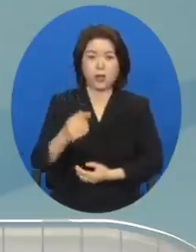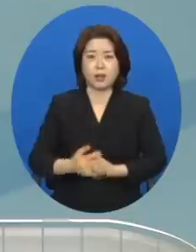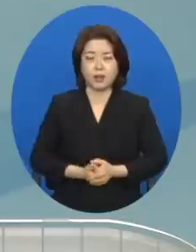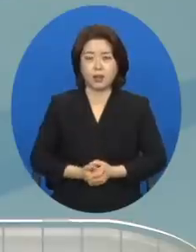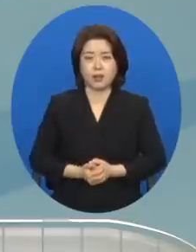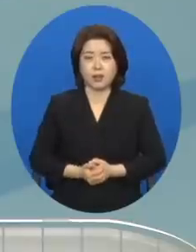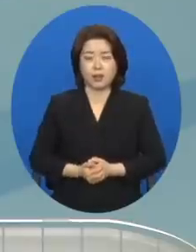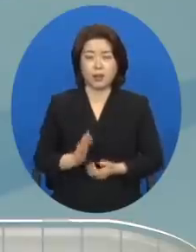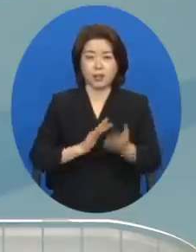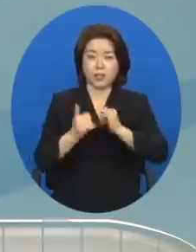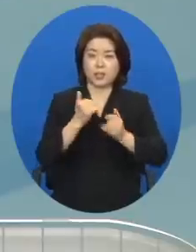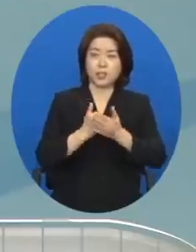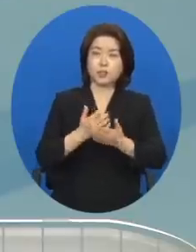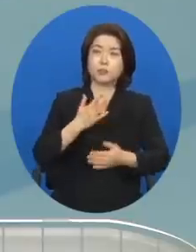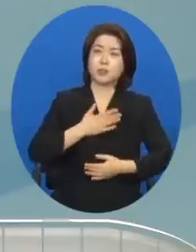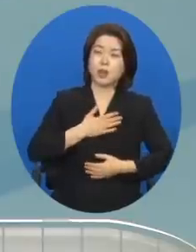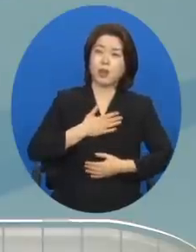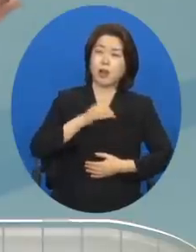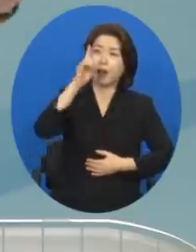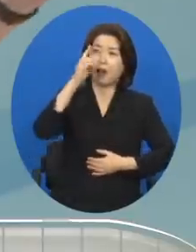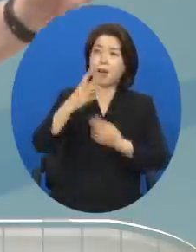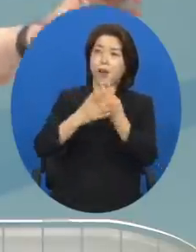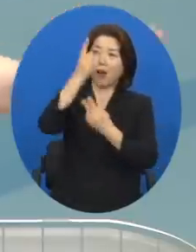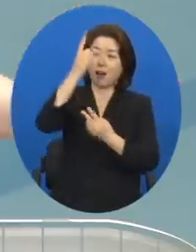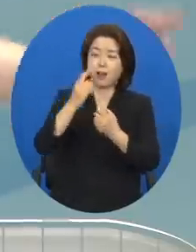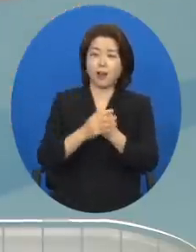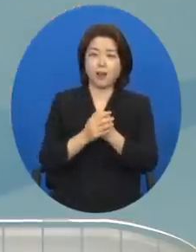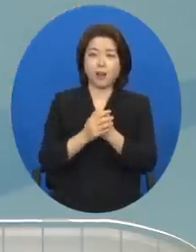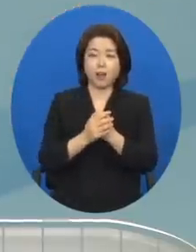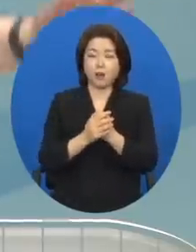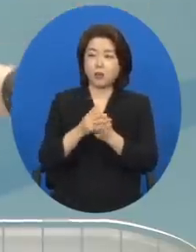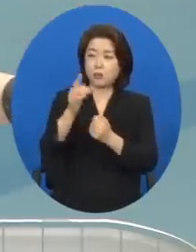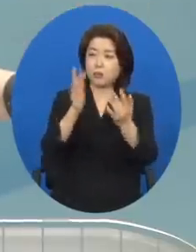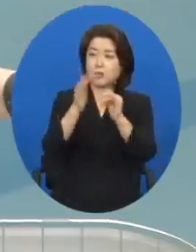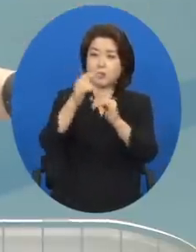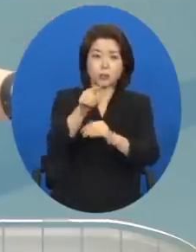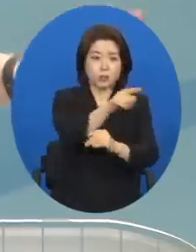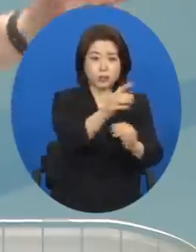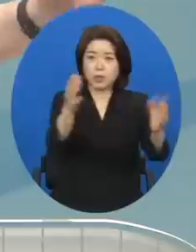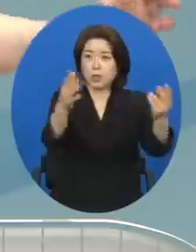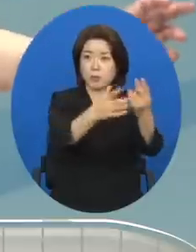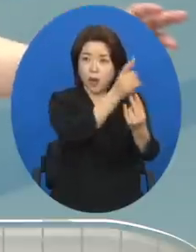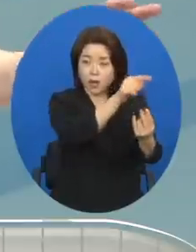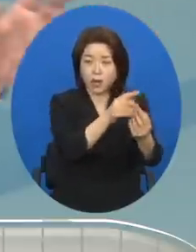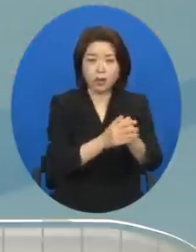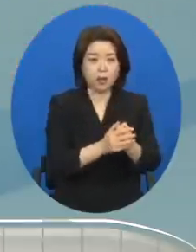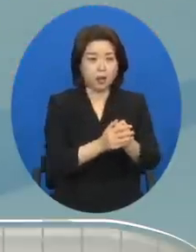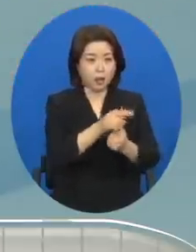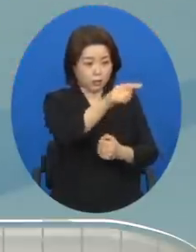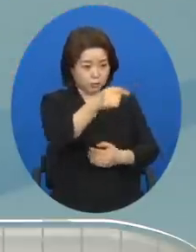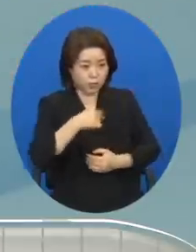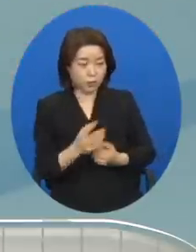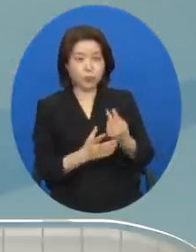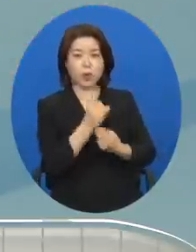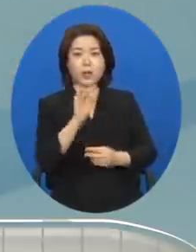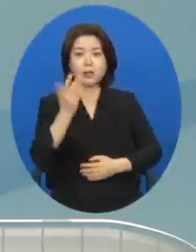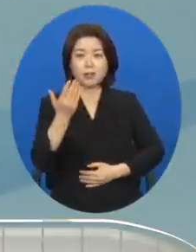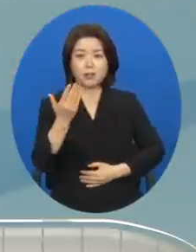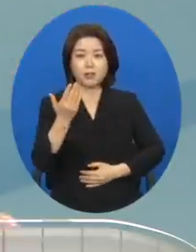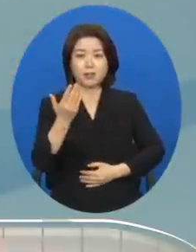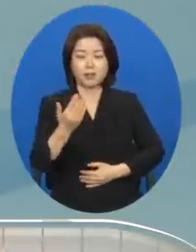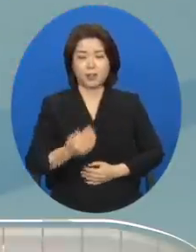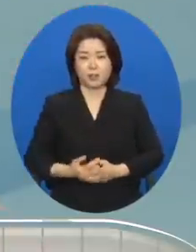아, 예수님과 제가 한 몸이에요. 예수님과 옆에 있는 성도가 한 몸이에요. 그러면 그 성도와 나도 한 몸인 거죠.